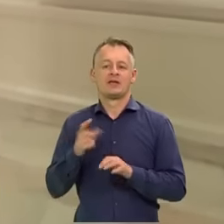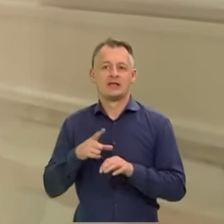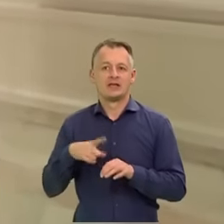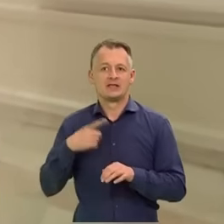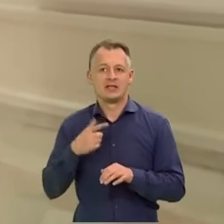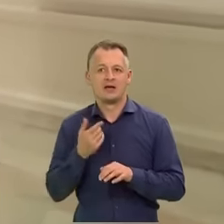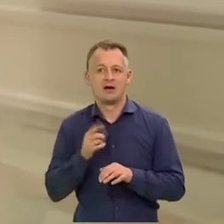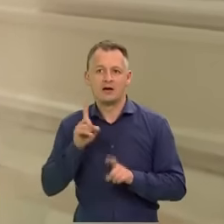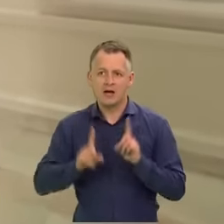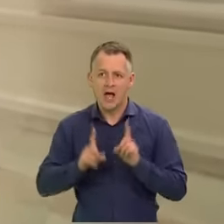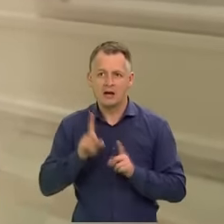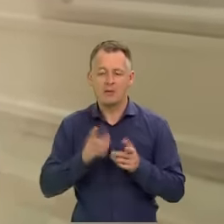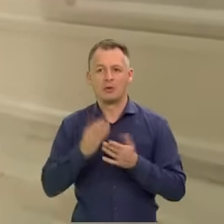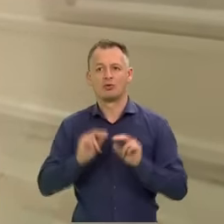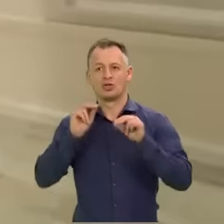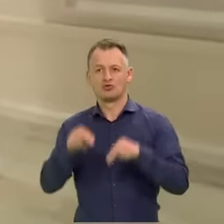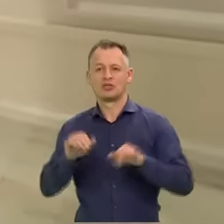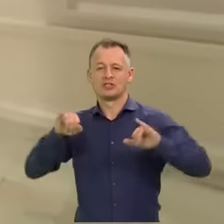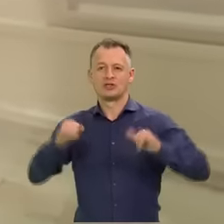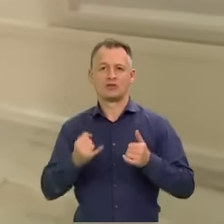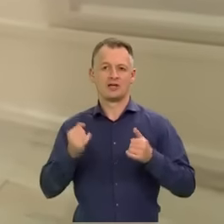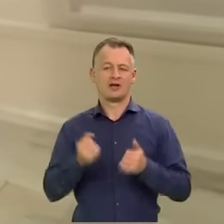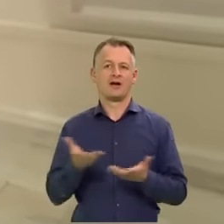pentru că se ajunge la situația ca